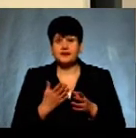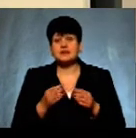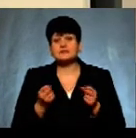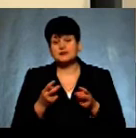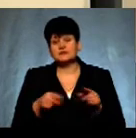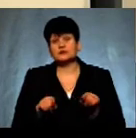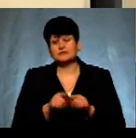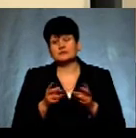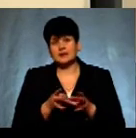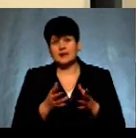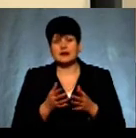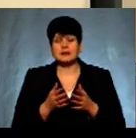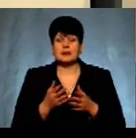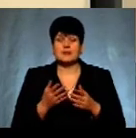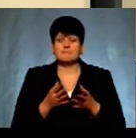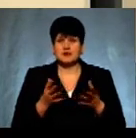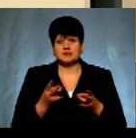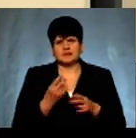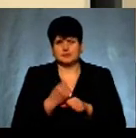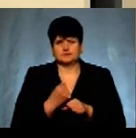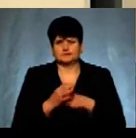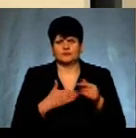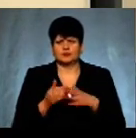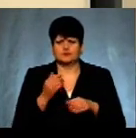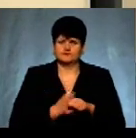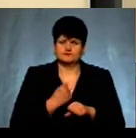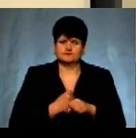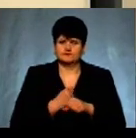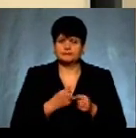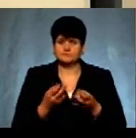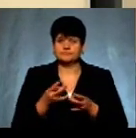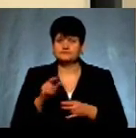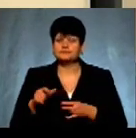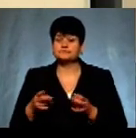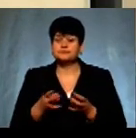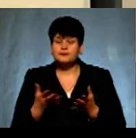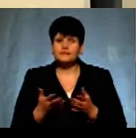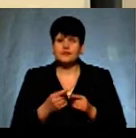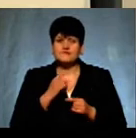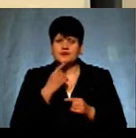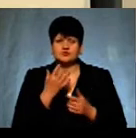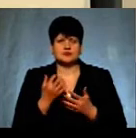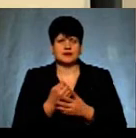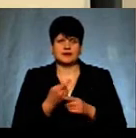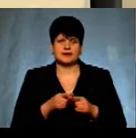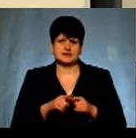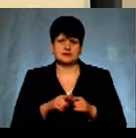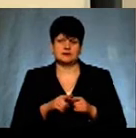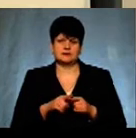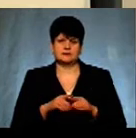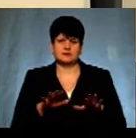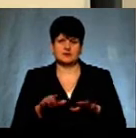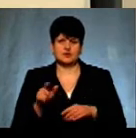з вищої освіти, але найбільше це потребують кваліфікованих робітників, і дуже важко, ну, дуже важко знайти на такі вакансії людей, і